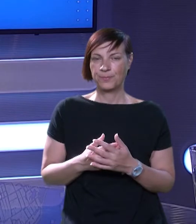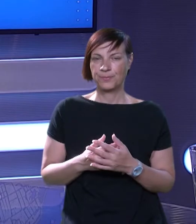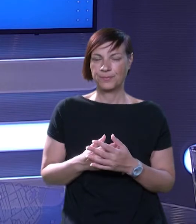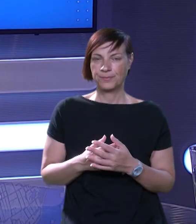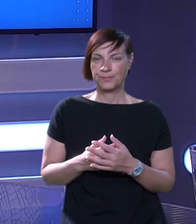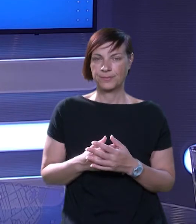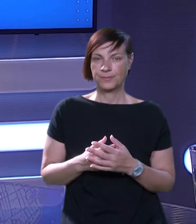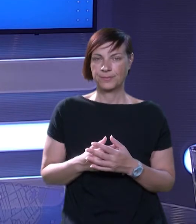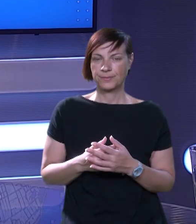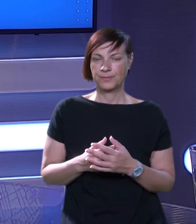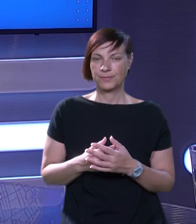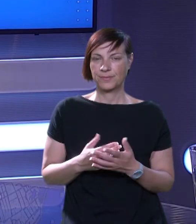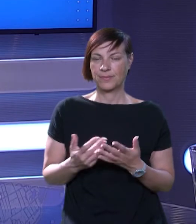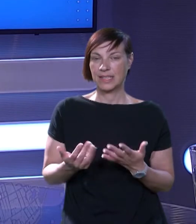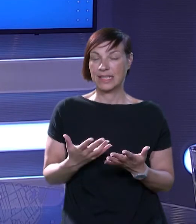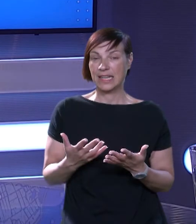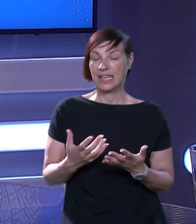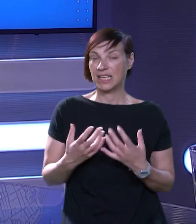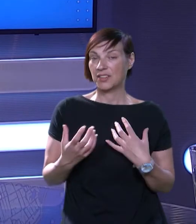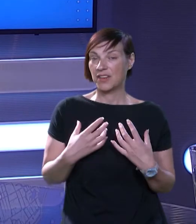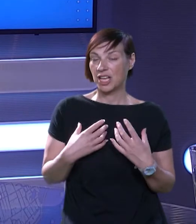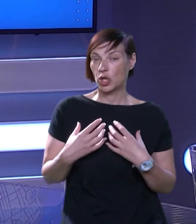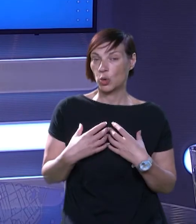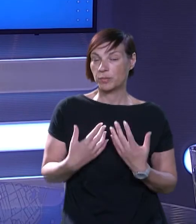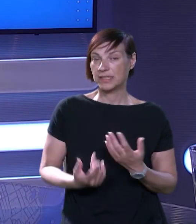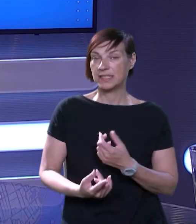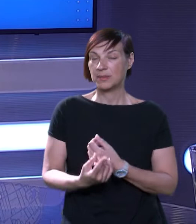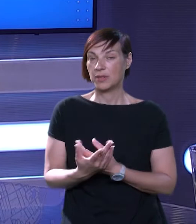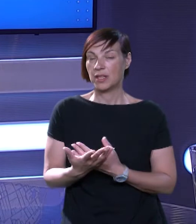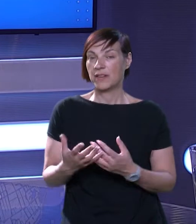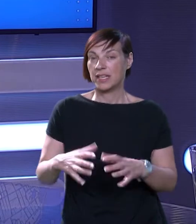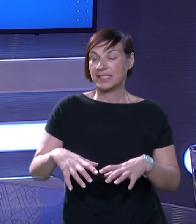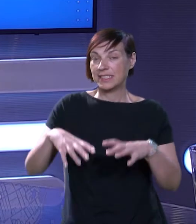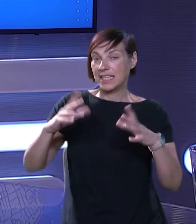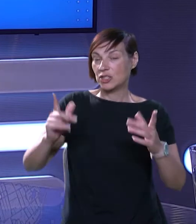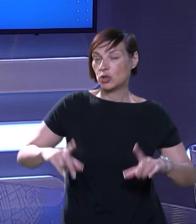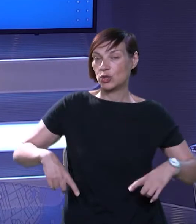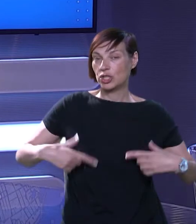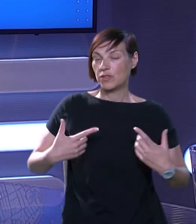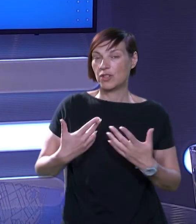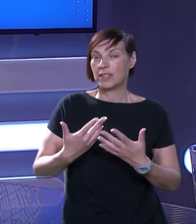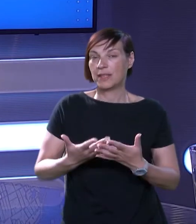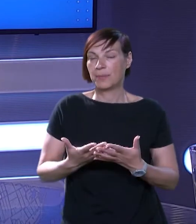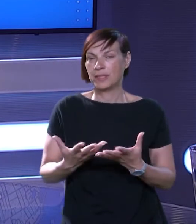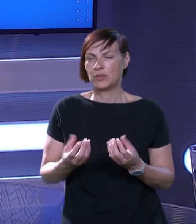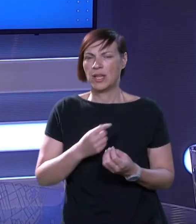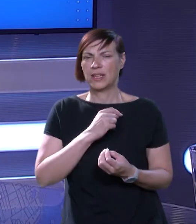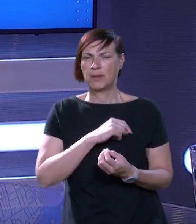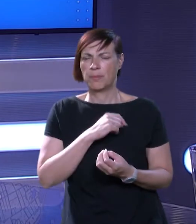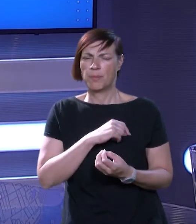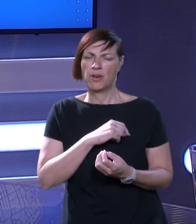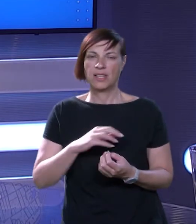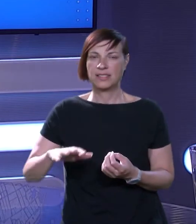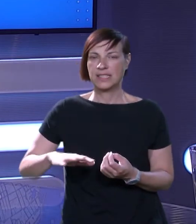je... nekakva performerica se pojavila na Zdencu života, pa je ona nešto. Pa su neki užasno